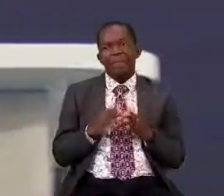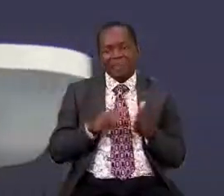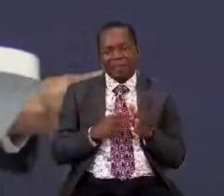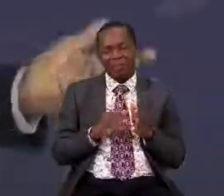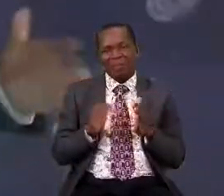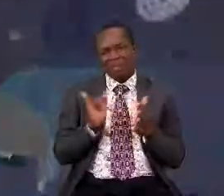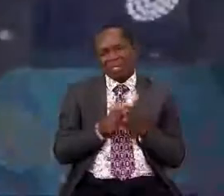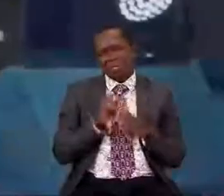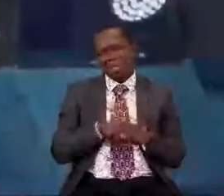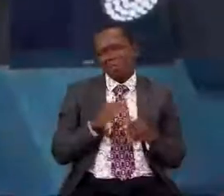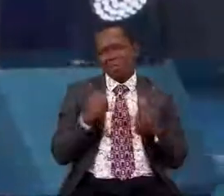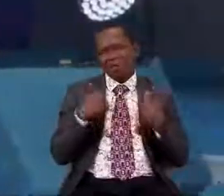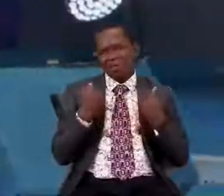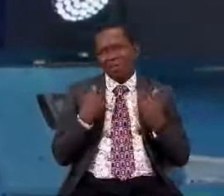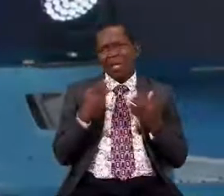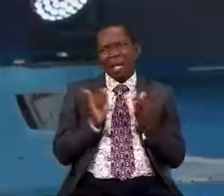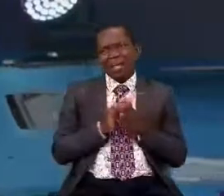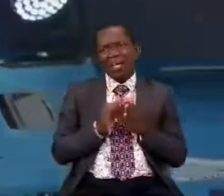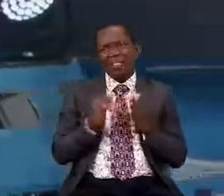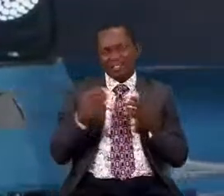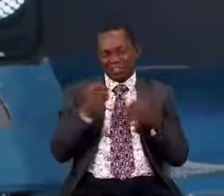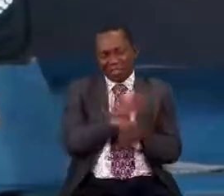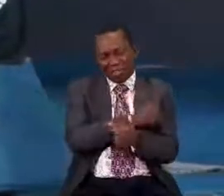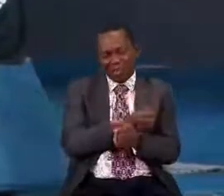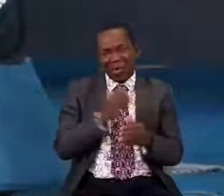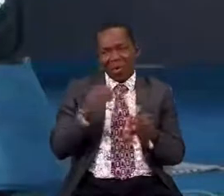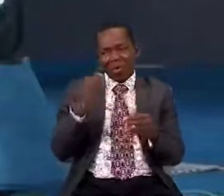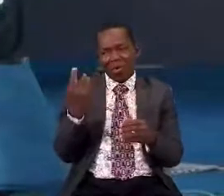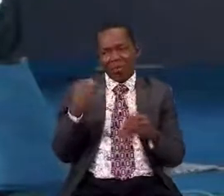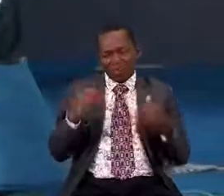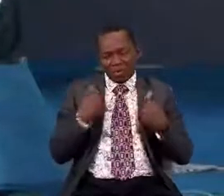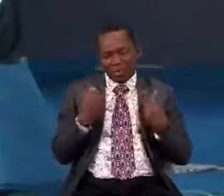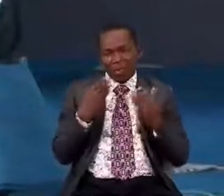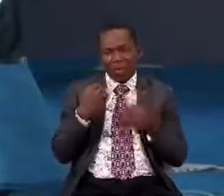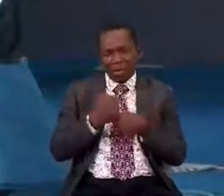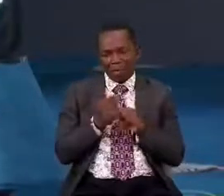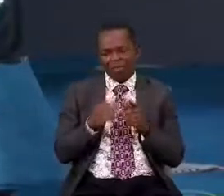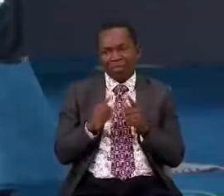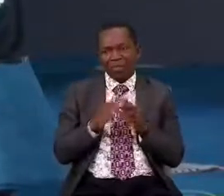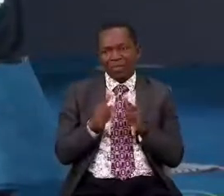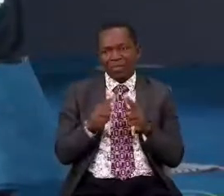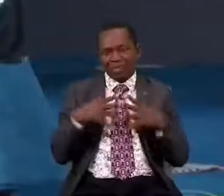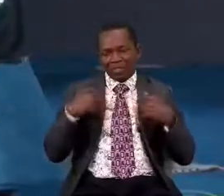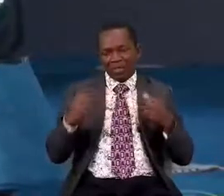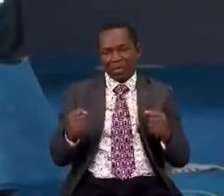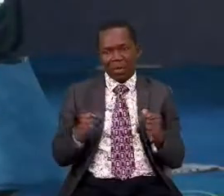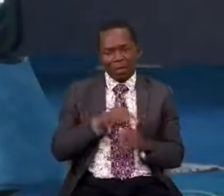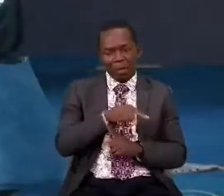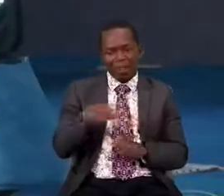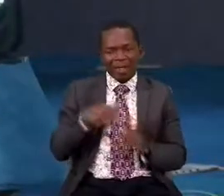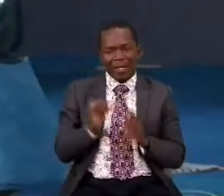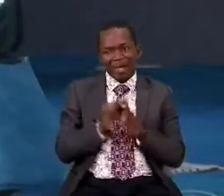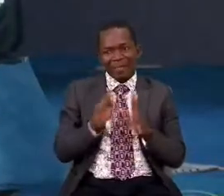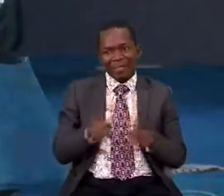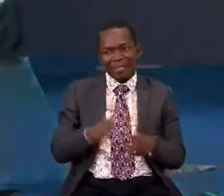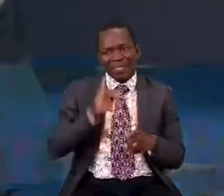est devant toi. Maintenant, quand tu commences à prendre de l'âge, tu commences à vieillir et tu as rencontré les Canaanais, tu as rencontré les Éviens, tu as